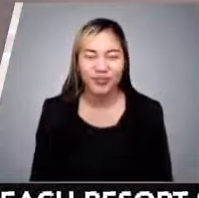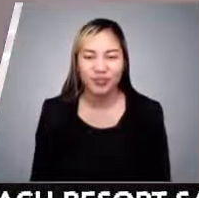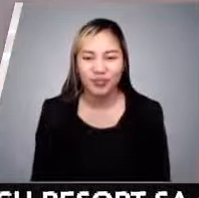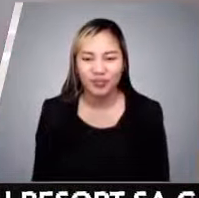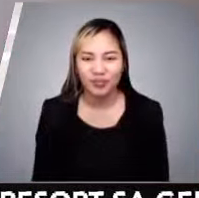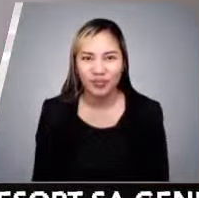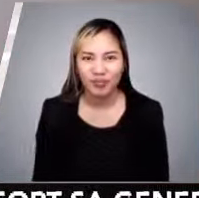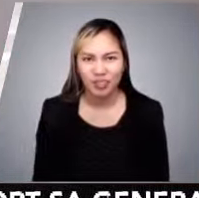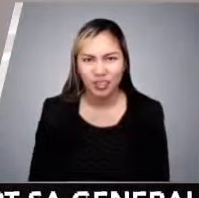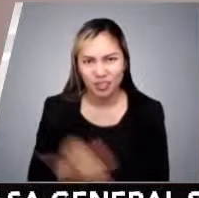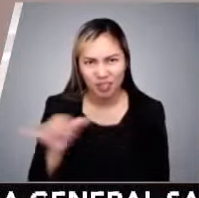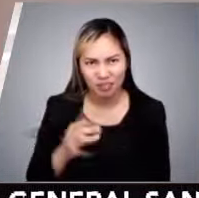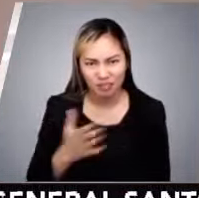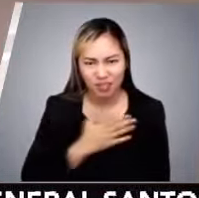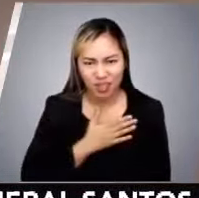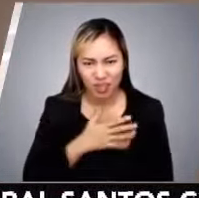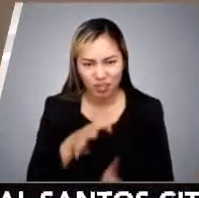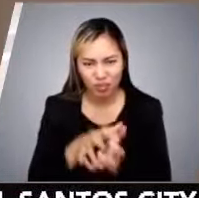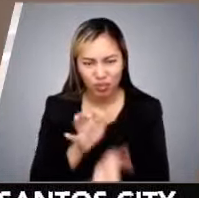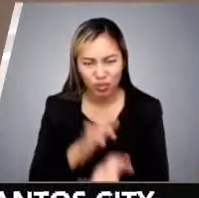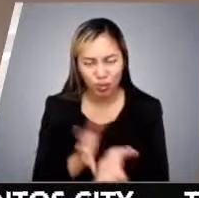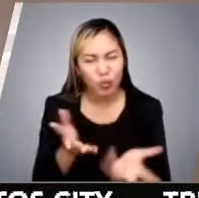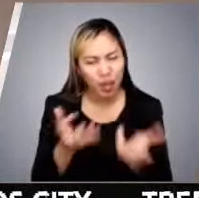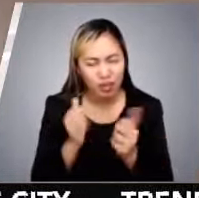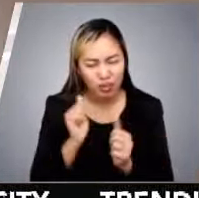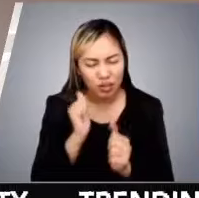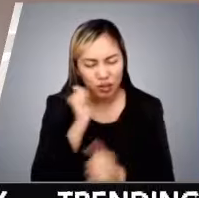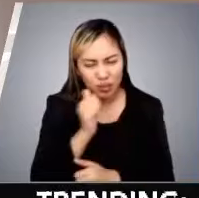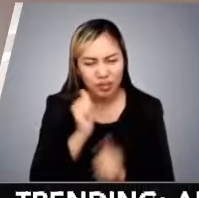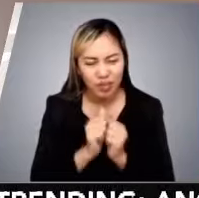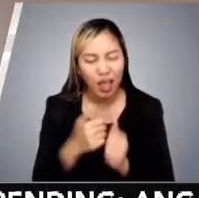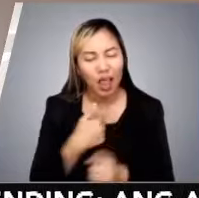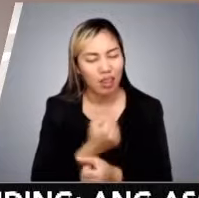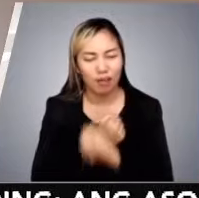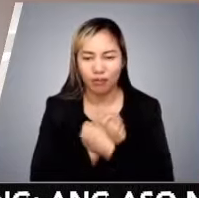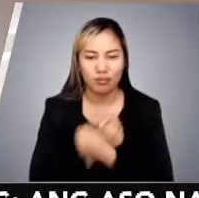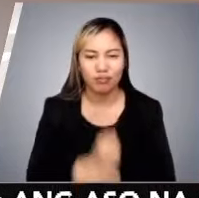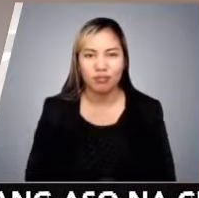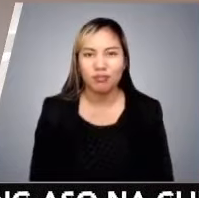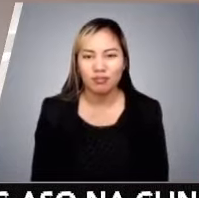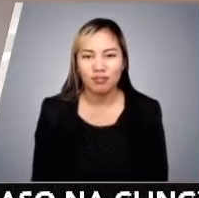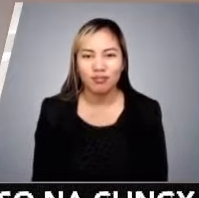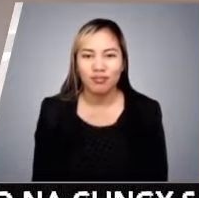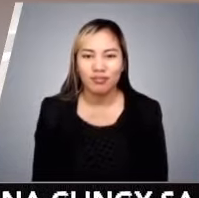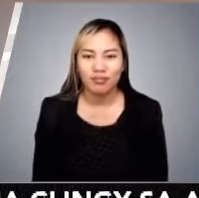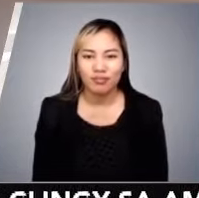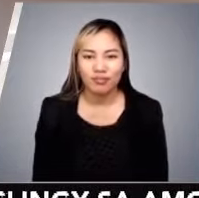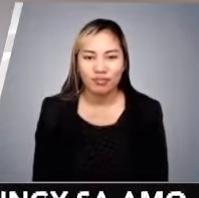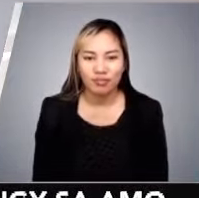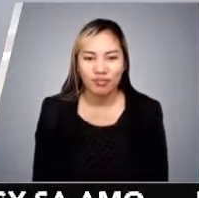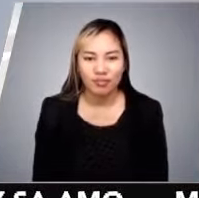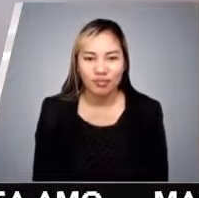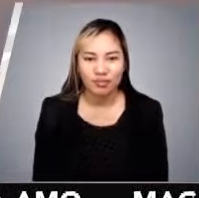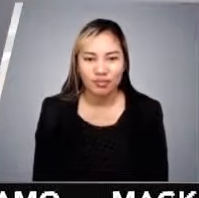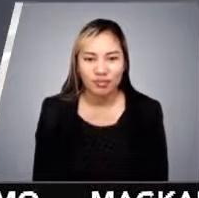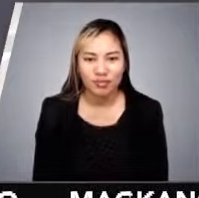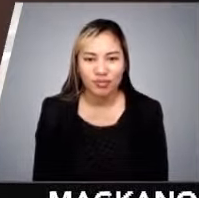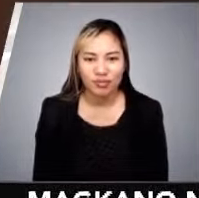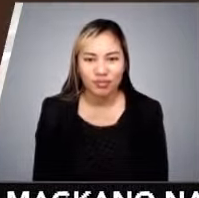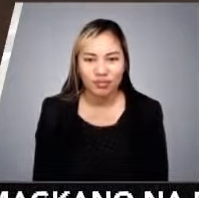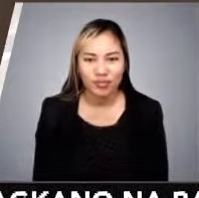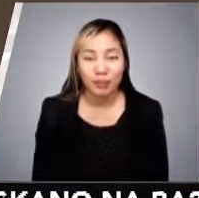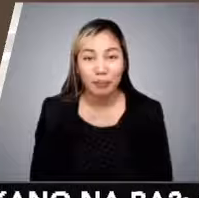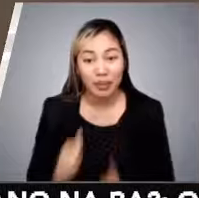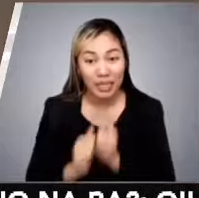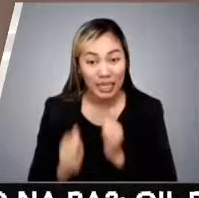ko. Clingy. Pero I love it. Diba? Pagka ganyan yung aso mo, ibig sabihin talaga ikaw ang